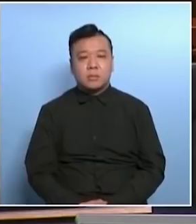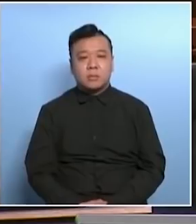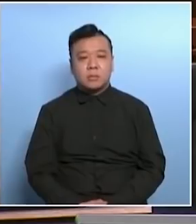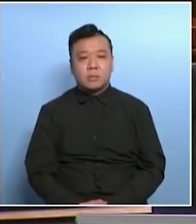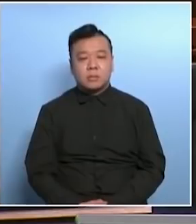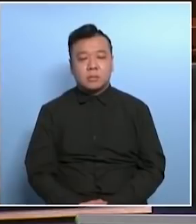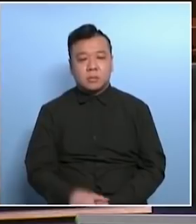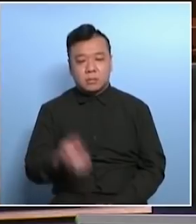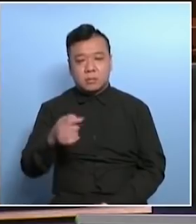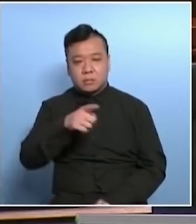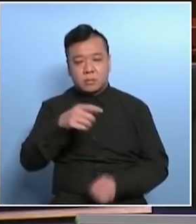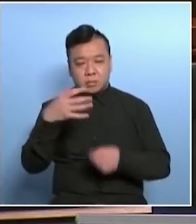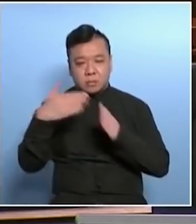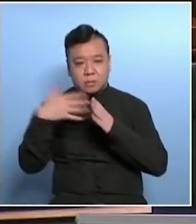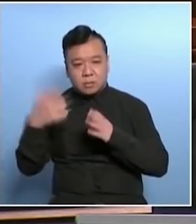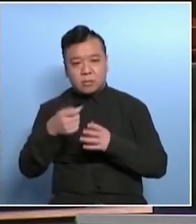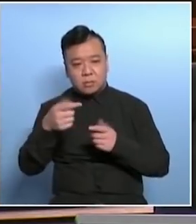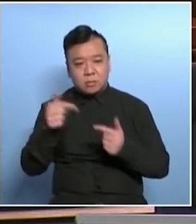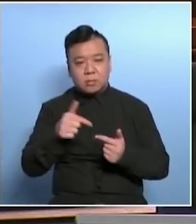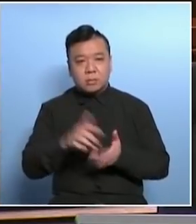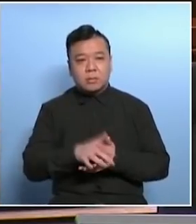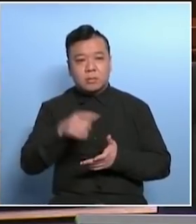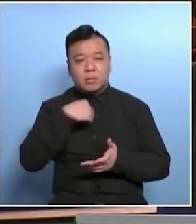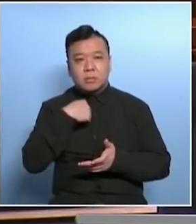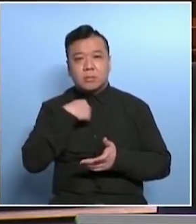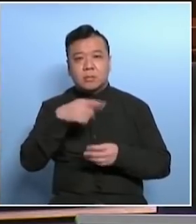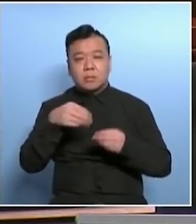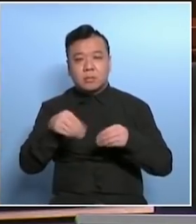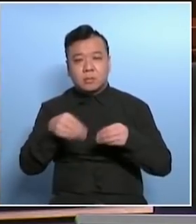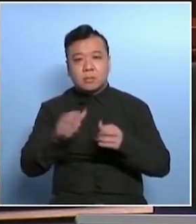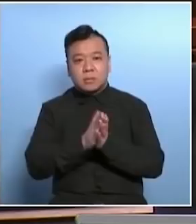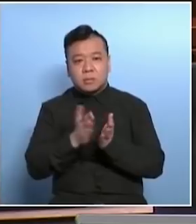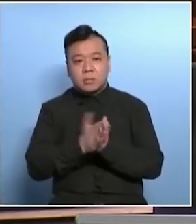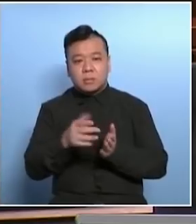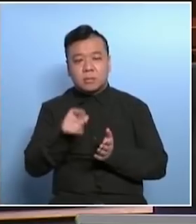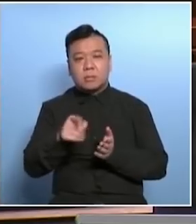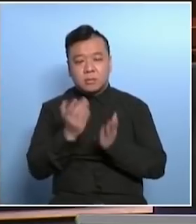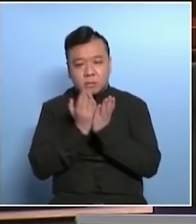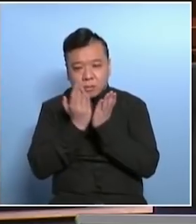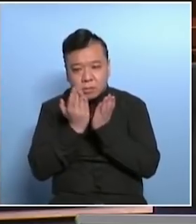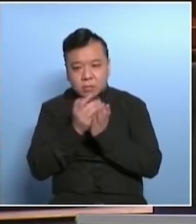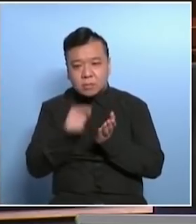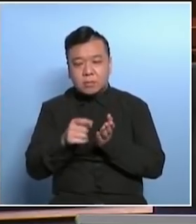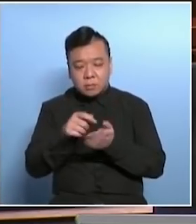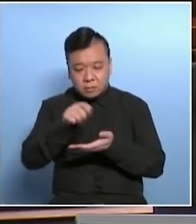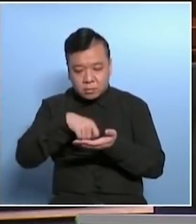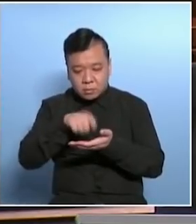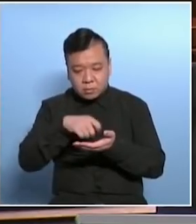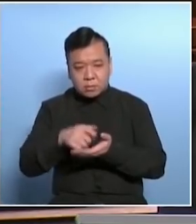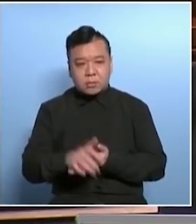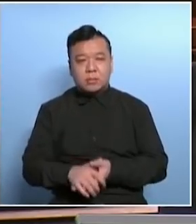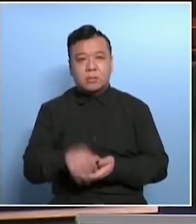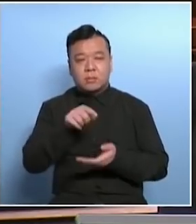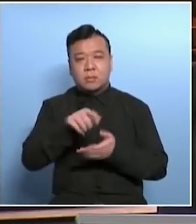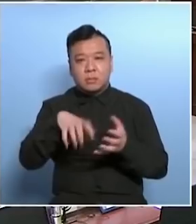蔡局長，請你繼續啦。 在這裡我們會就教科書和校本教材的編制、